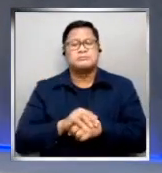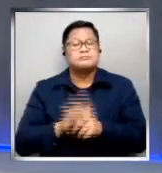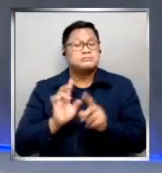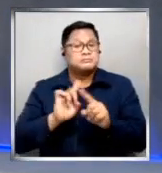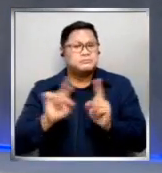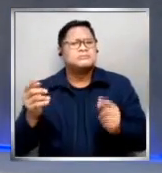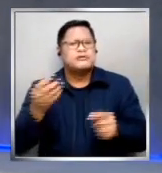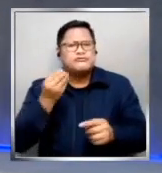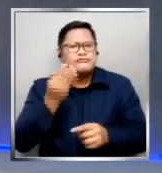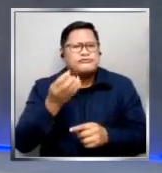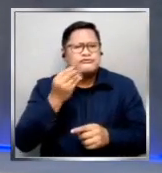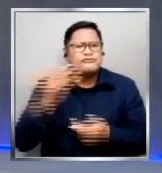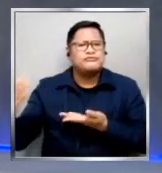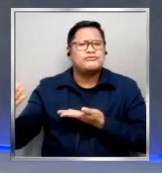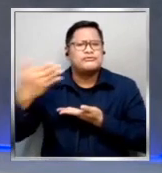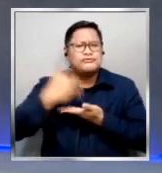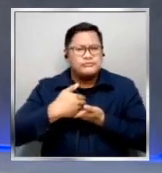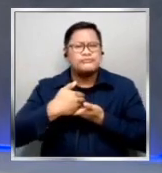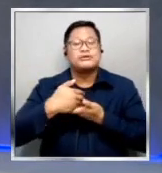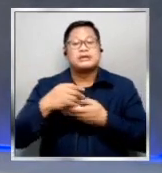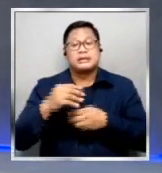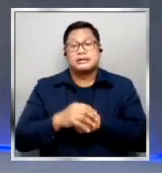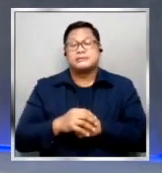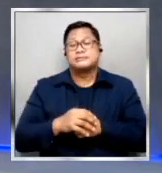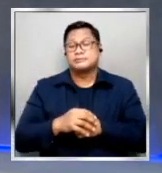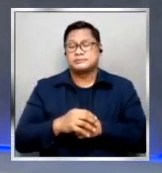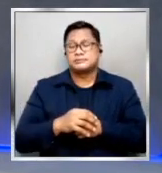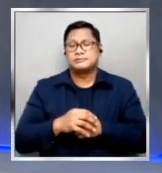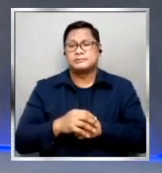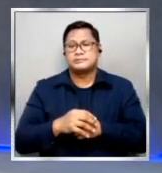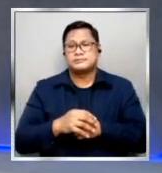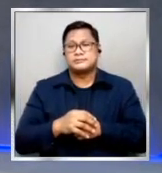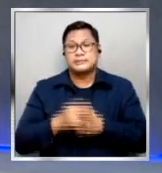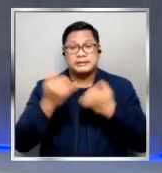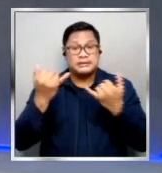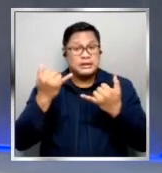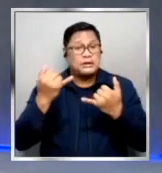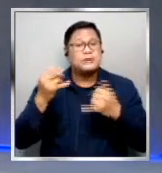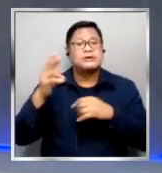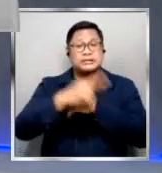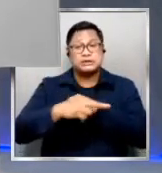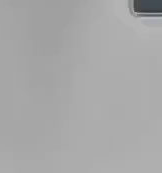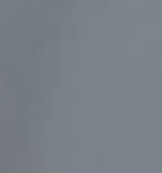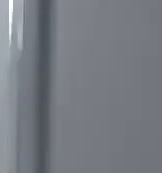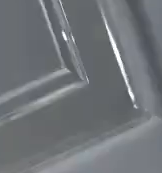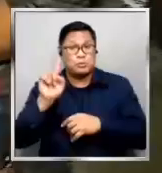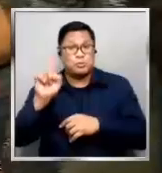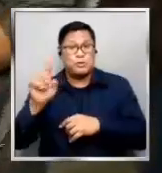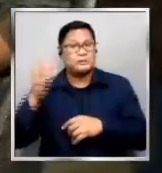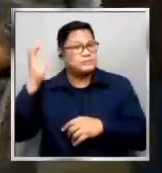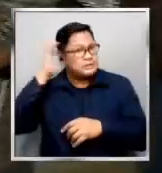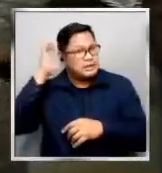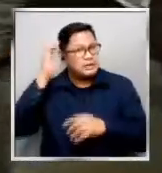dumating na bisita sa isla. At nakatutok si Riel Soroche ng GMA Regional TV 1 Mindanao.